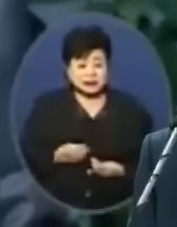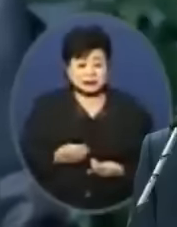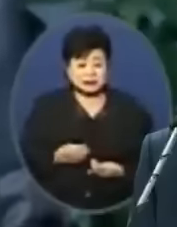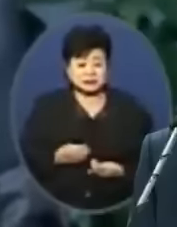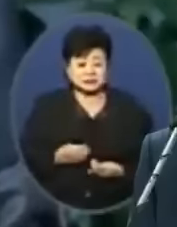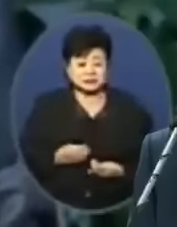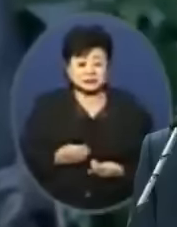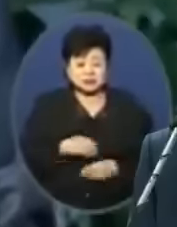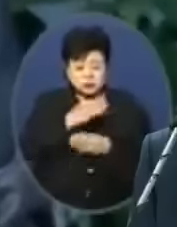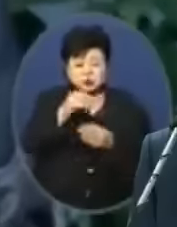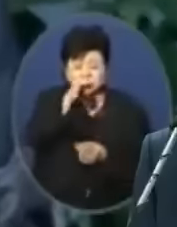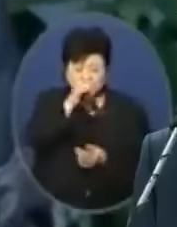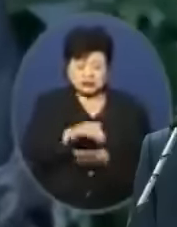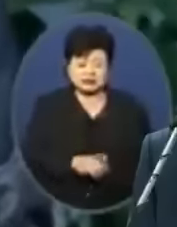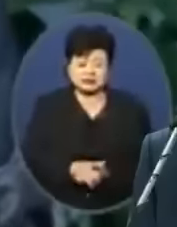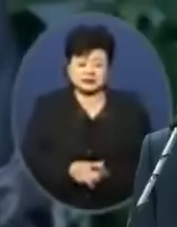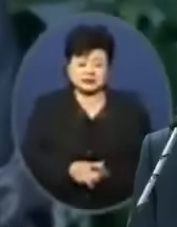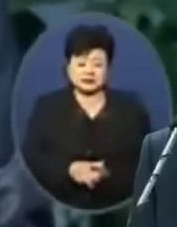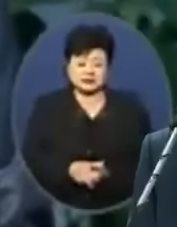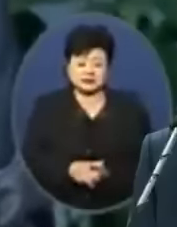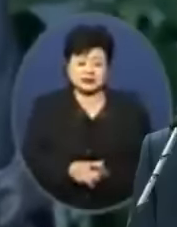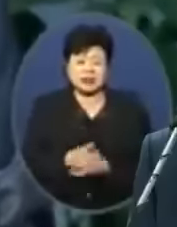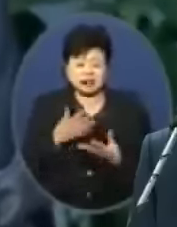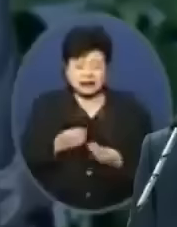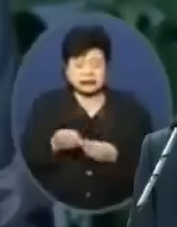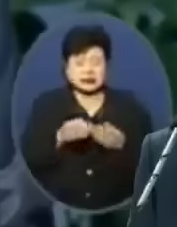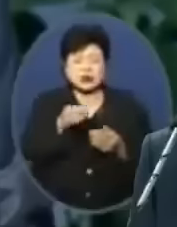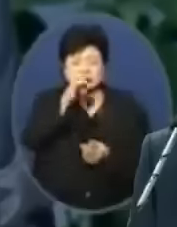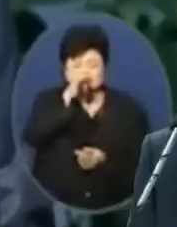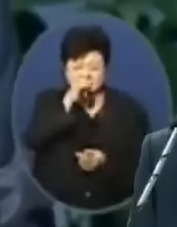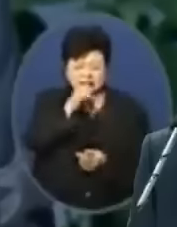않은 사람은 한 사람도 없습니다. 다 낙심해요.